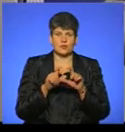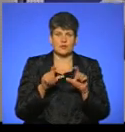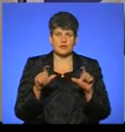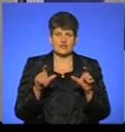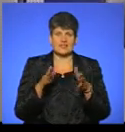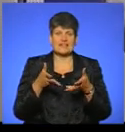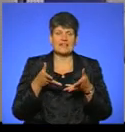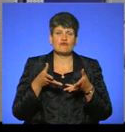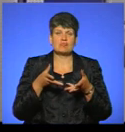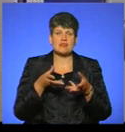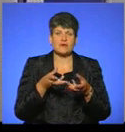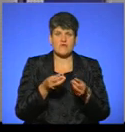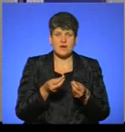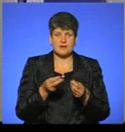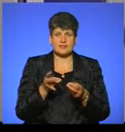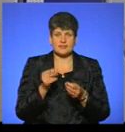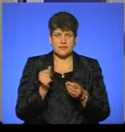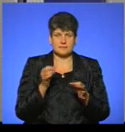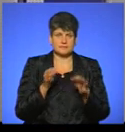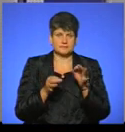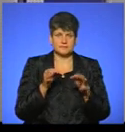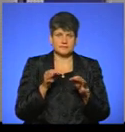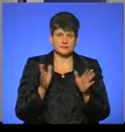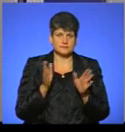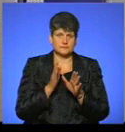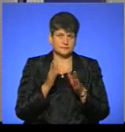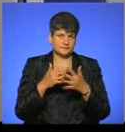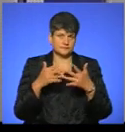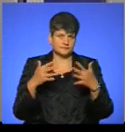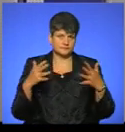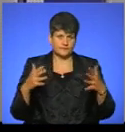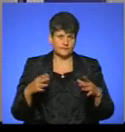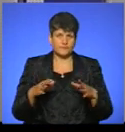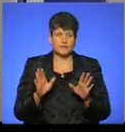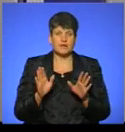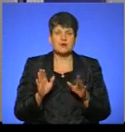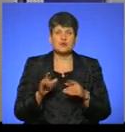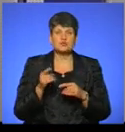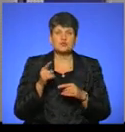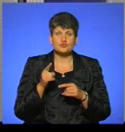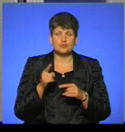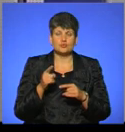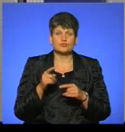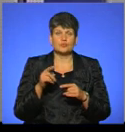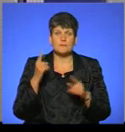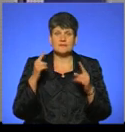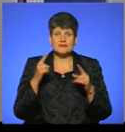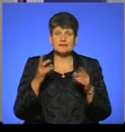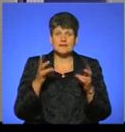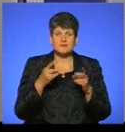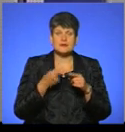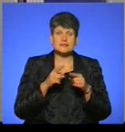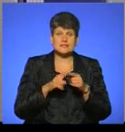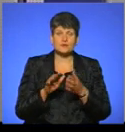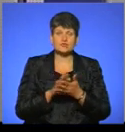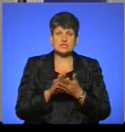впливає на довкілля, на ландшафт і так далі. Власне, в чому мистецтво? Потрібно ці очисні